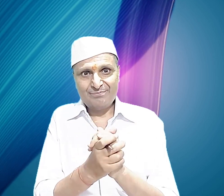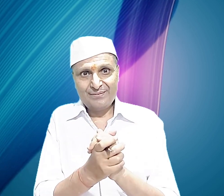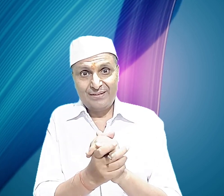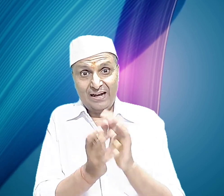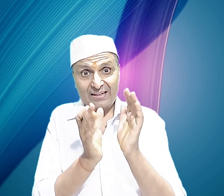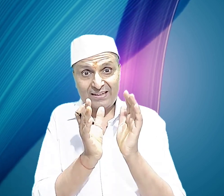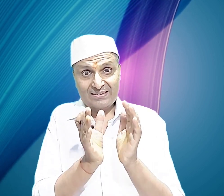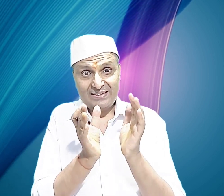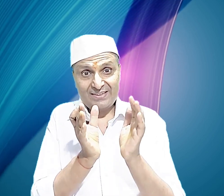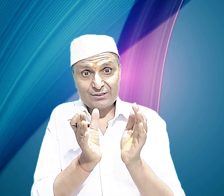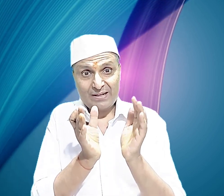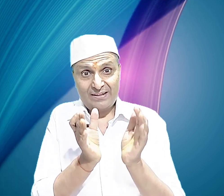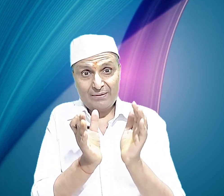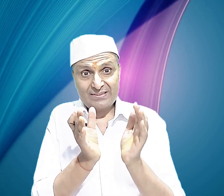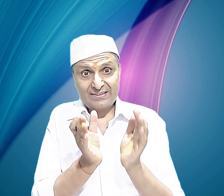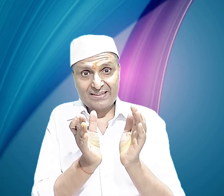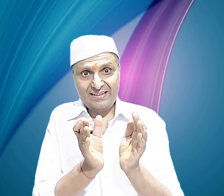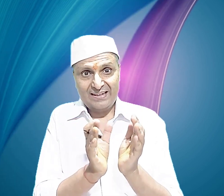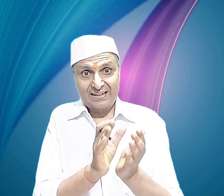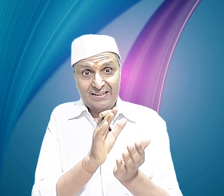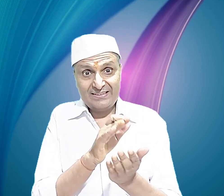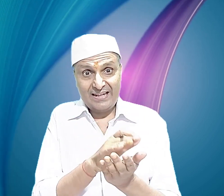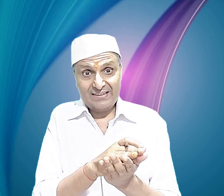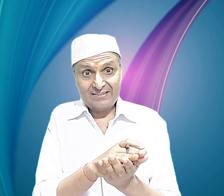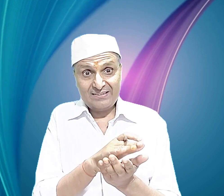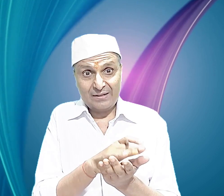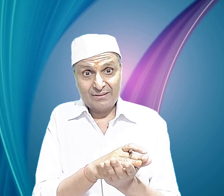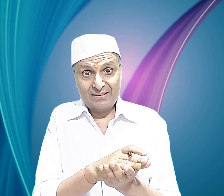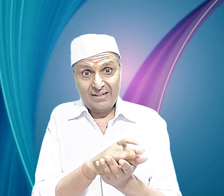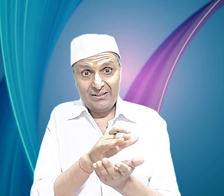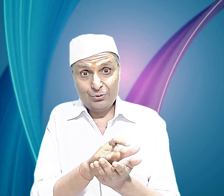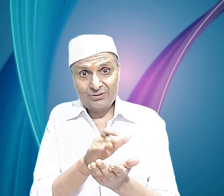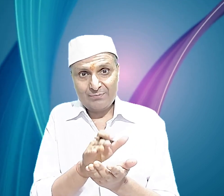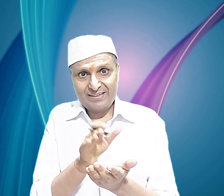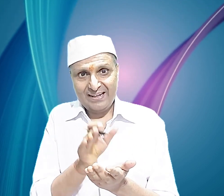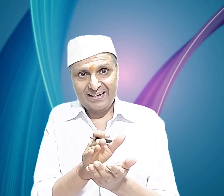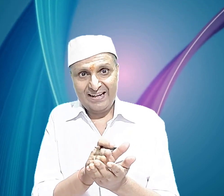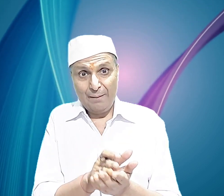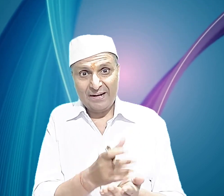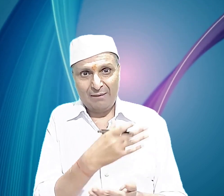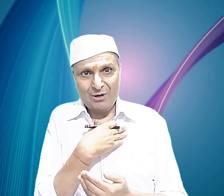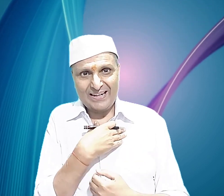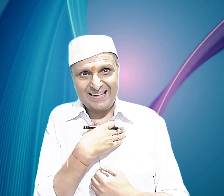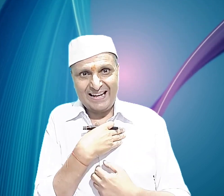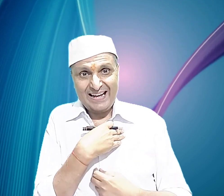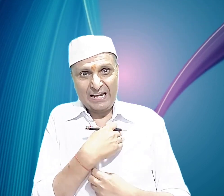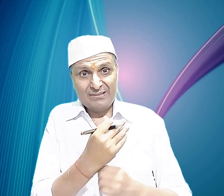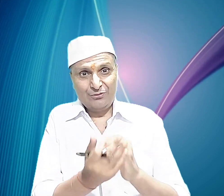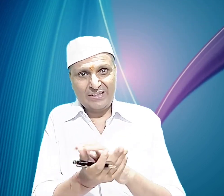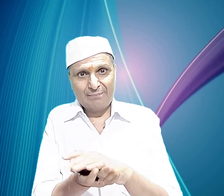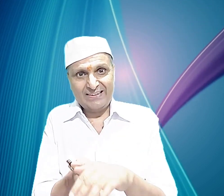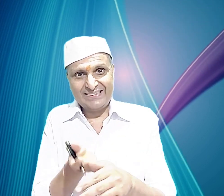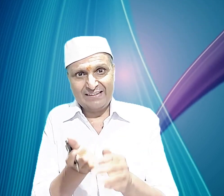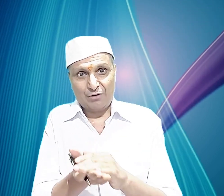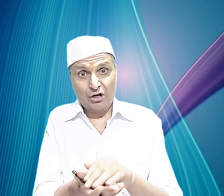हैं हम? अदालत ने 10 बार निर्णय में सिद्ध कर दिया कि जैन धर्म हिंदू धर्म से अलग है, पर हम लोग ऐसे हैं कि हम